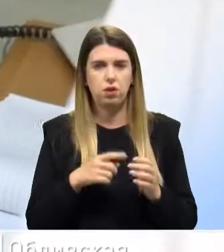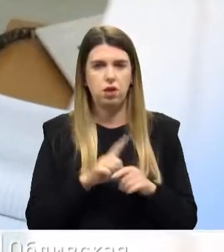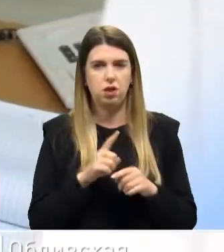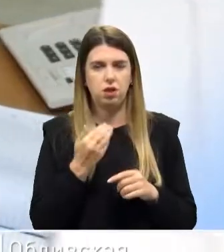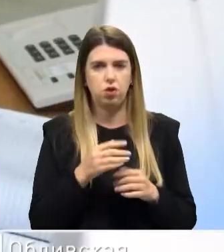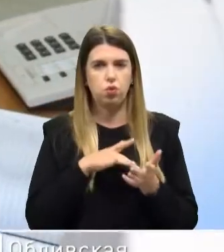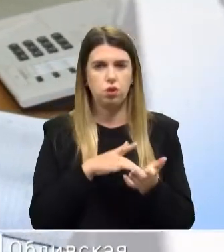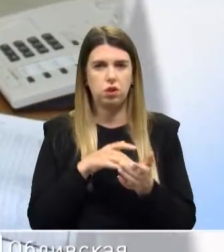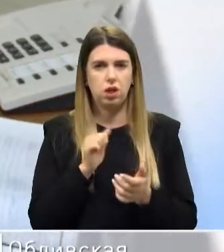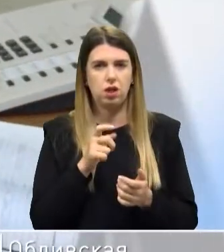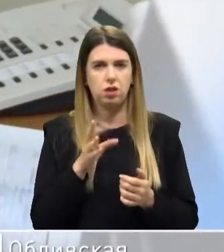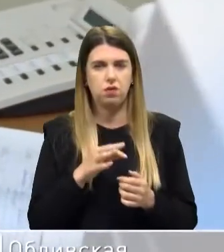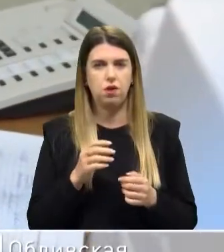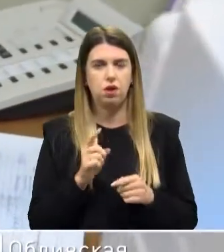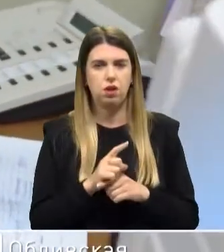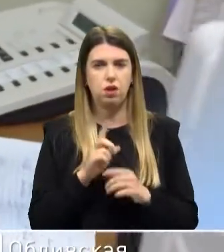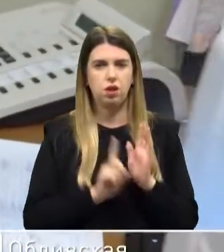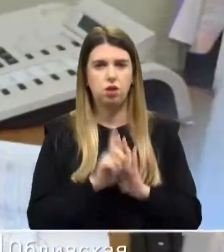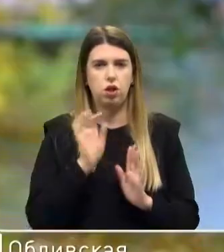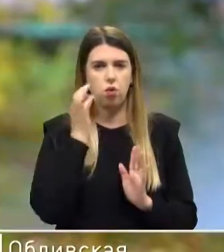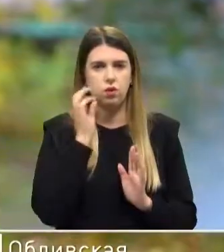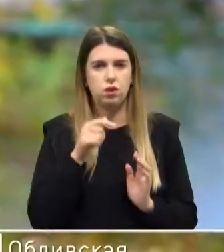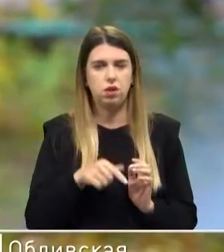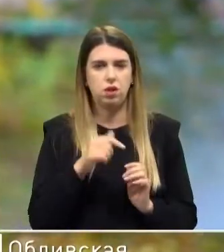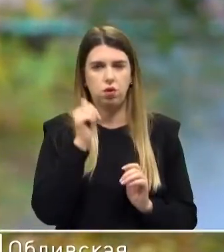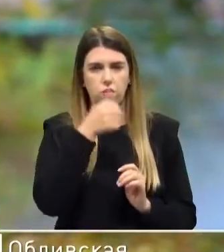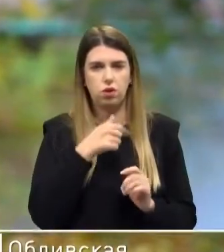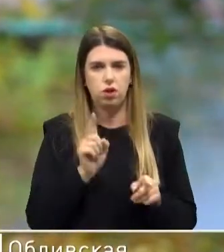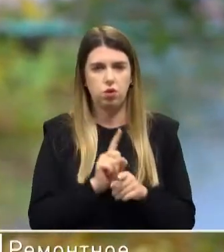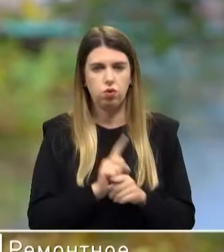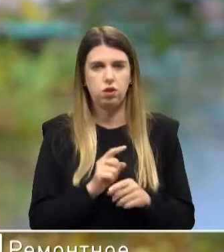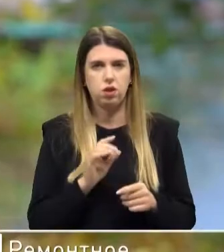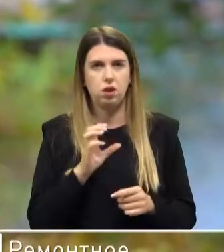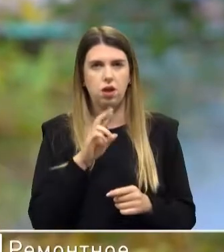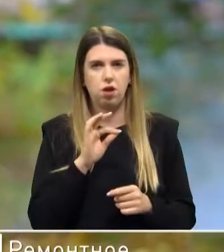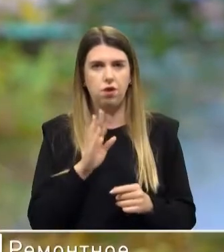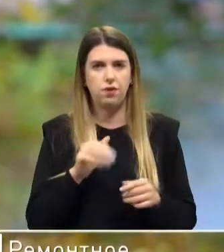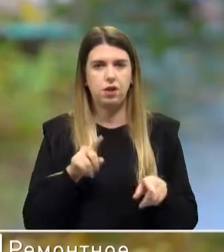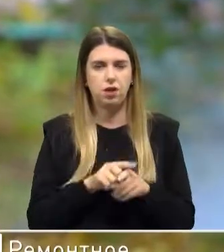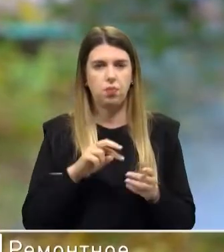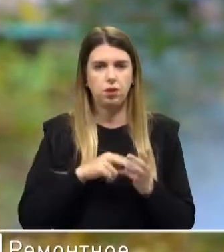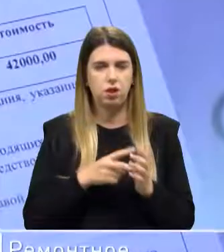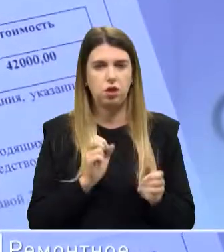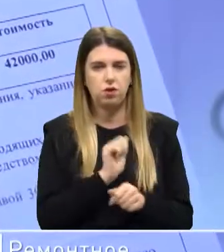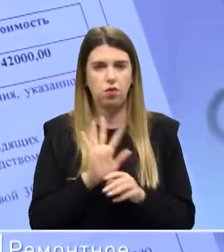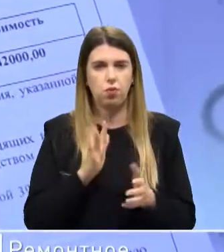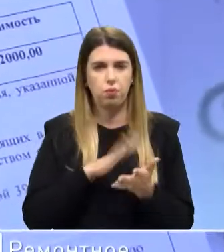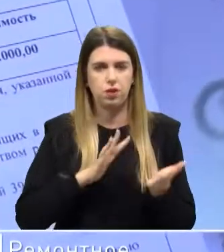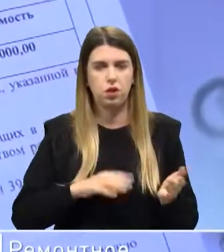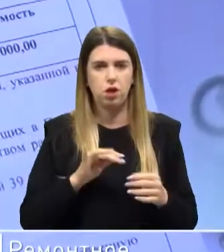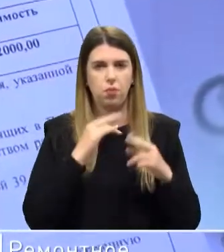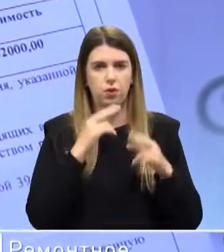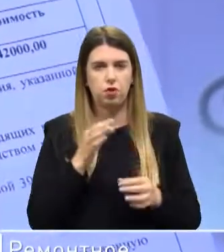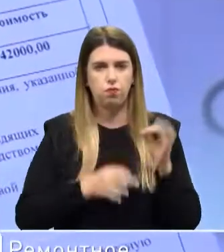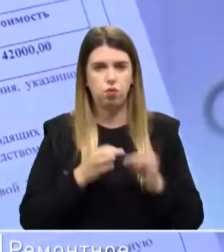недобросовестных туристических агентств приходится на начало осени. Этот год исключением не стал. Елена Яковлева также не планирует останавливаться и готовит обращение в